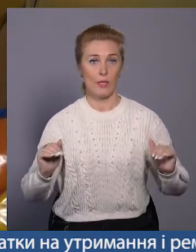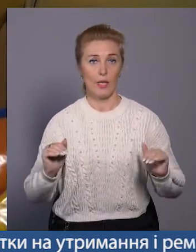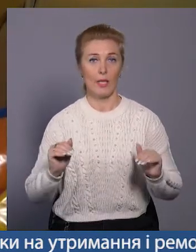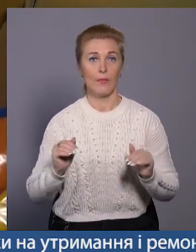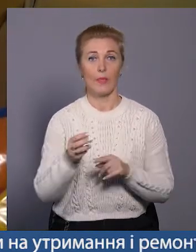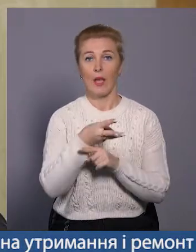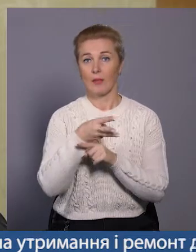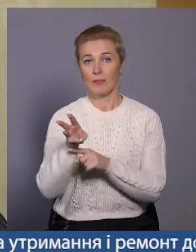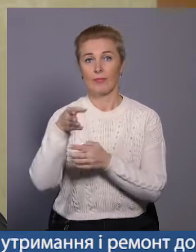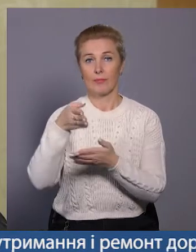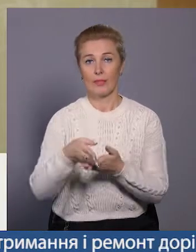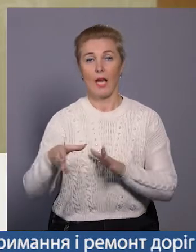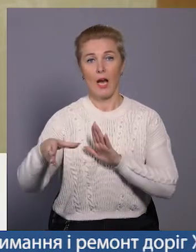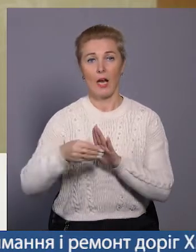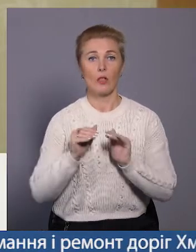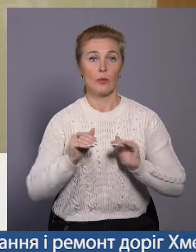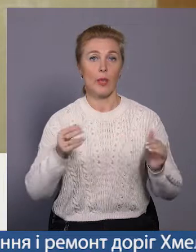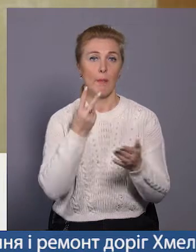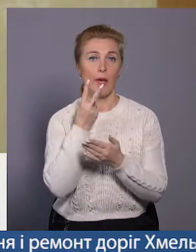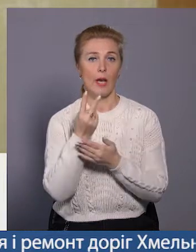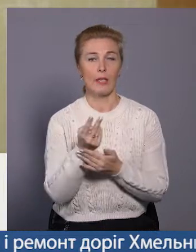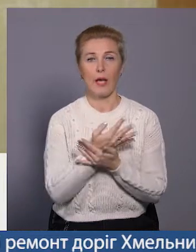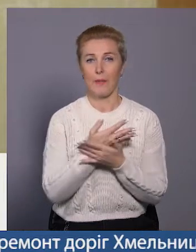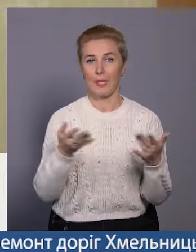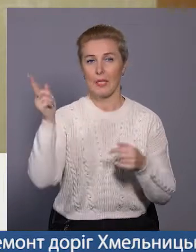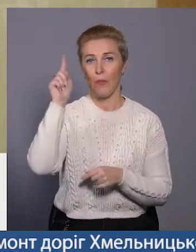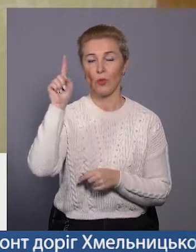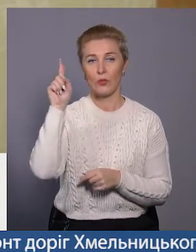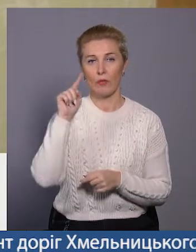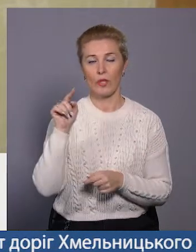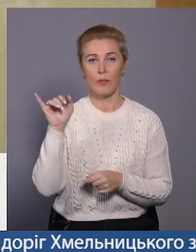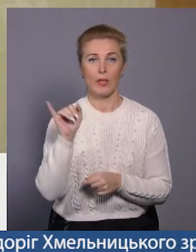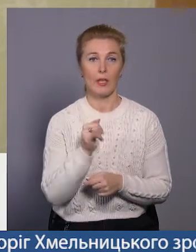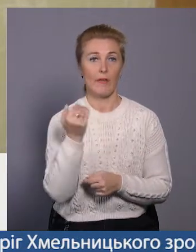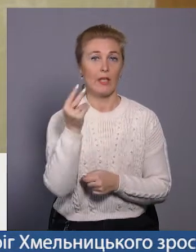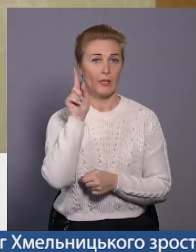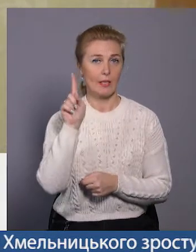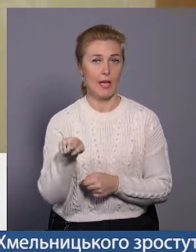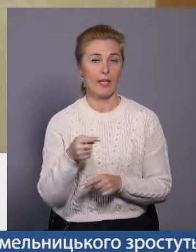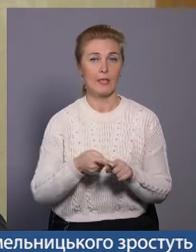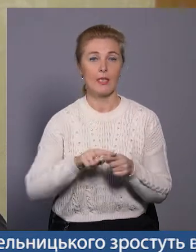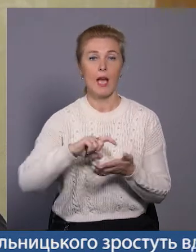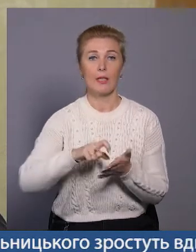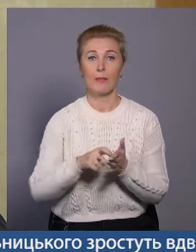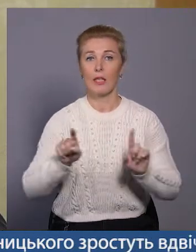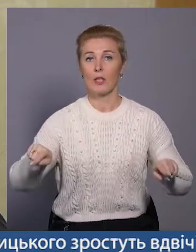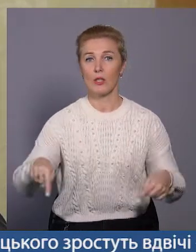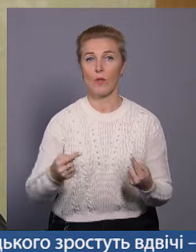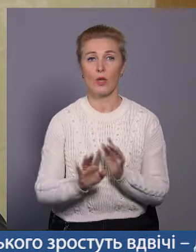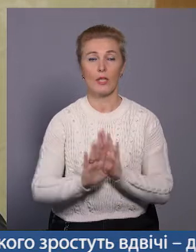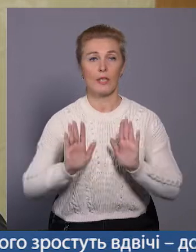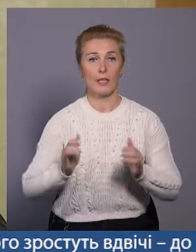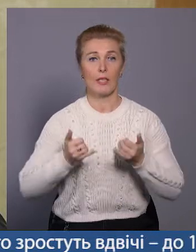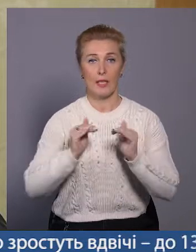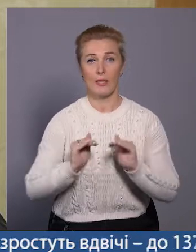відеопроектор встановлений, де ми з дітьми переглядаємо різні мультфільми. І ви знаєте, там ця кімната створена не тільки для дітей з